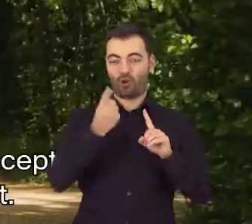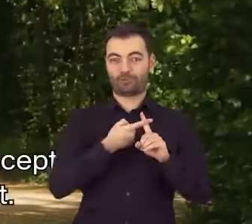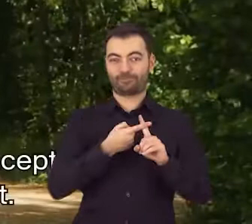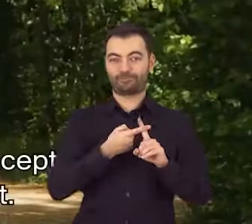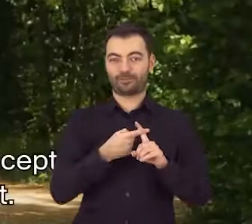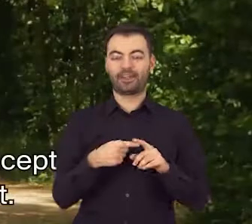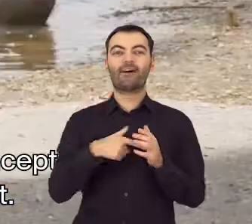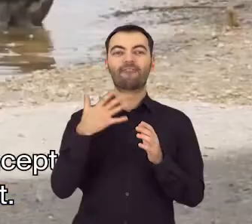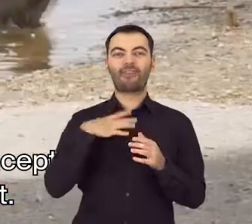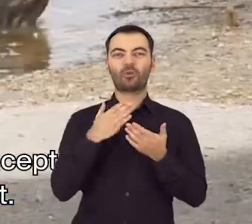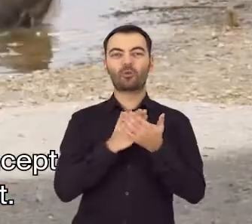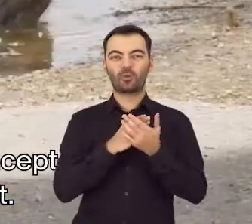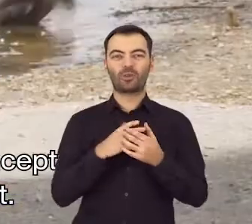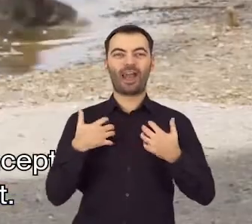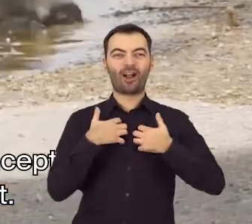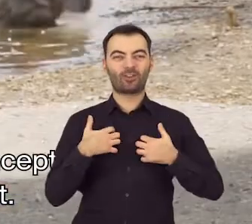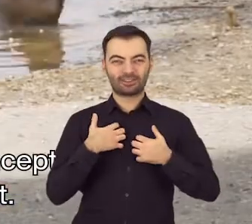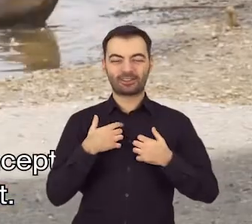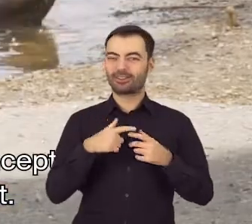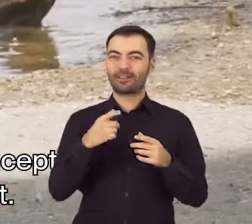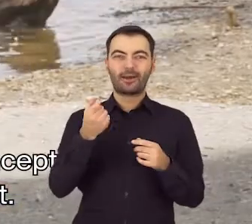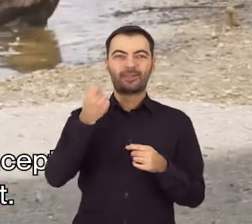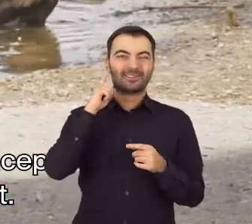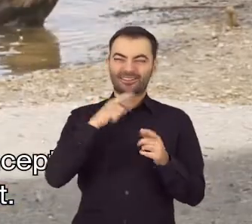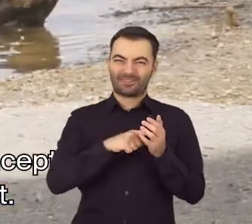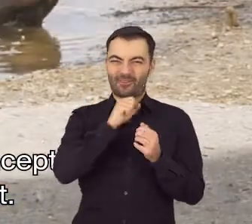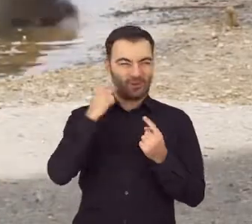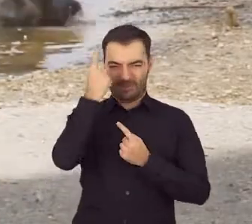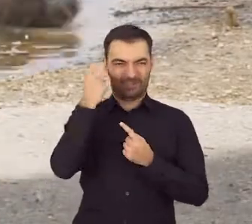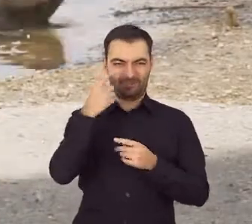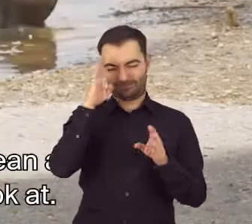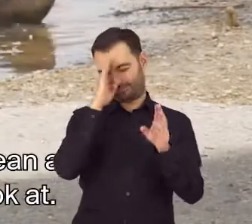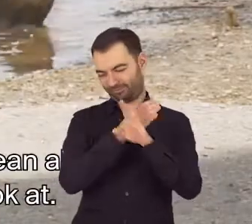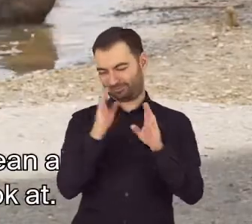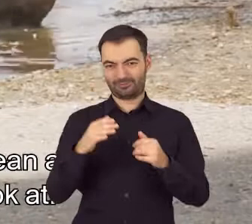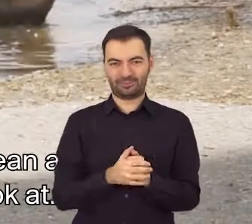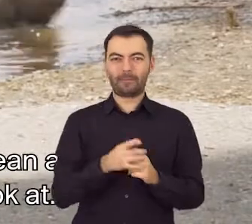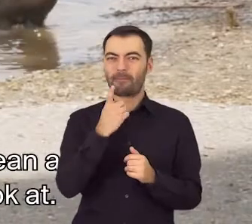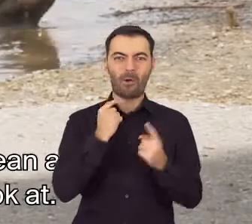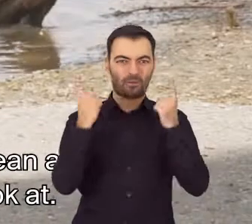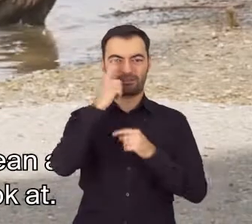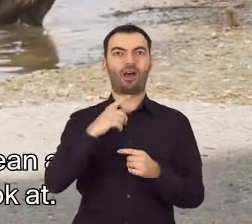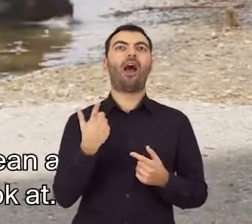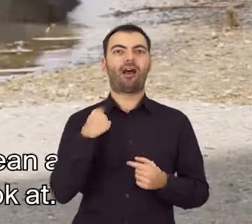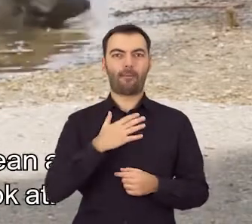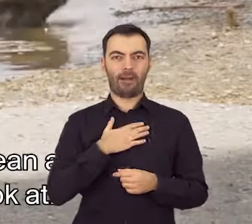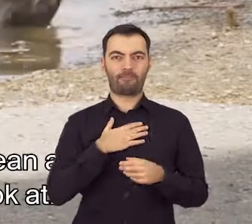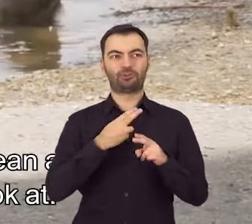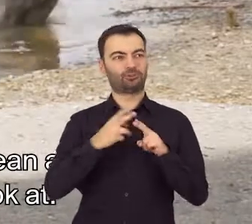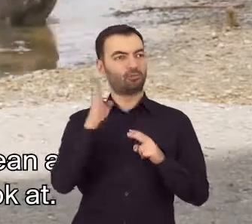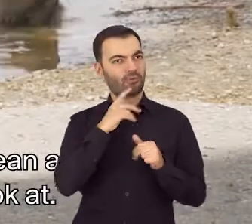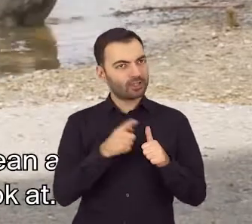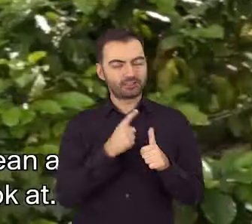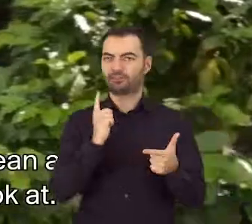usług ekosystemowych to są pojęcia, o których mało myślimy na co dzień, dlatego że mało zastanawiamy się nad tym, że mamy dostępność